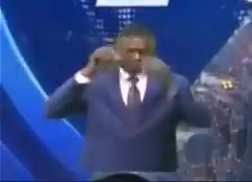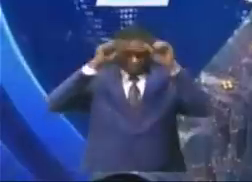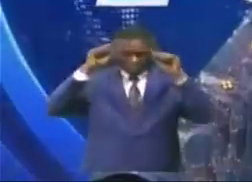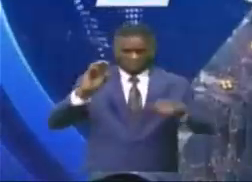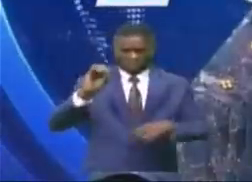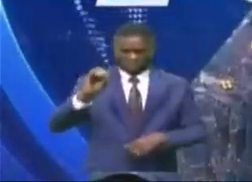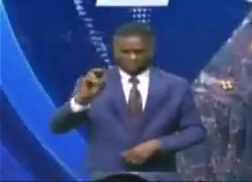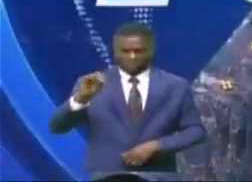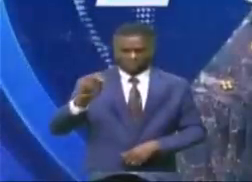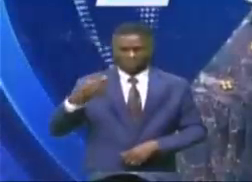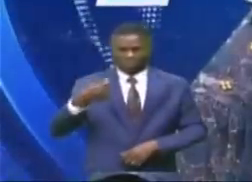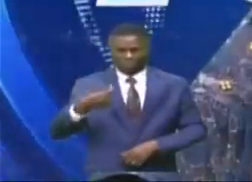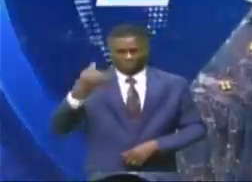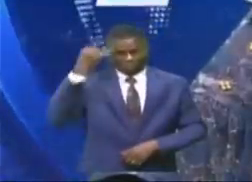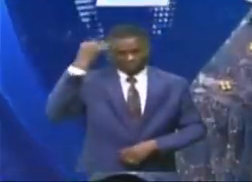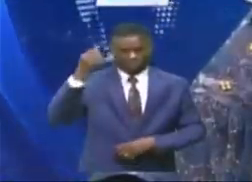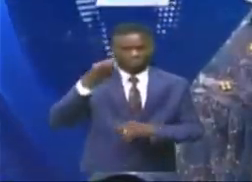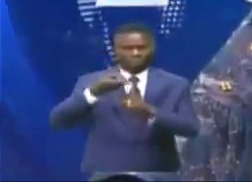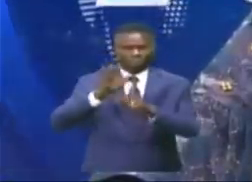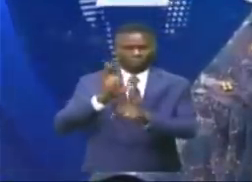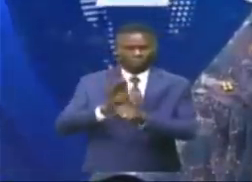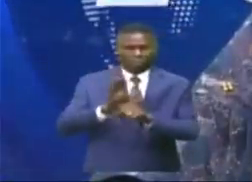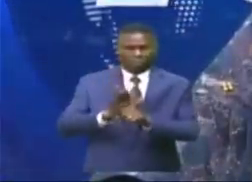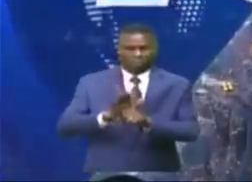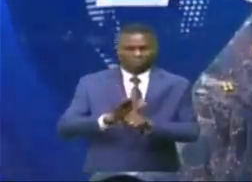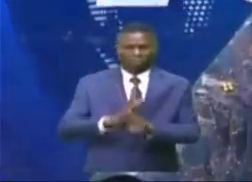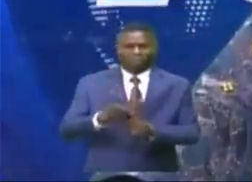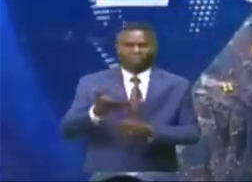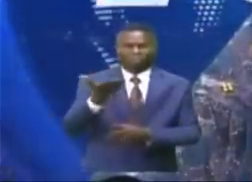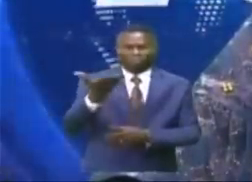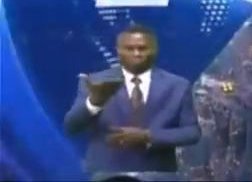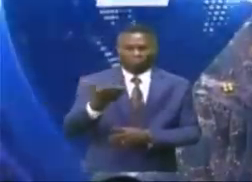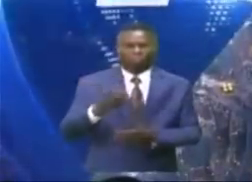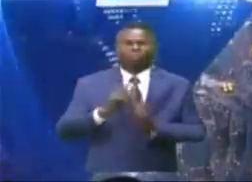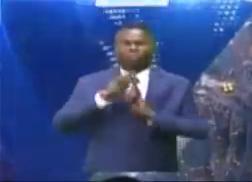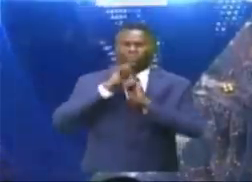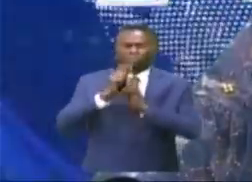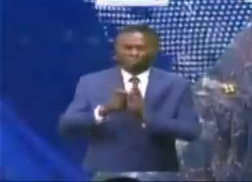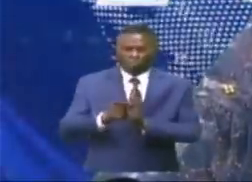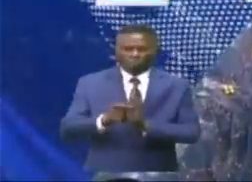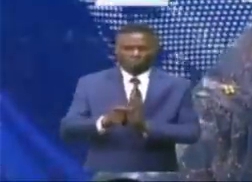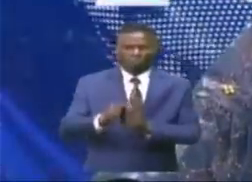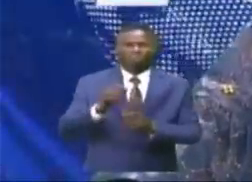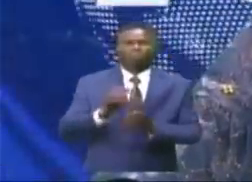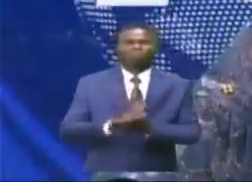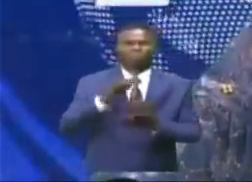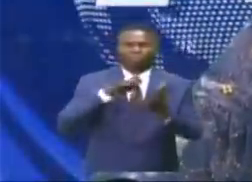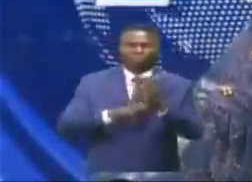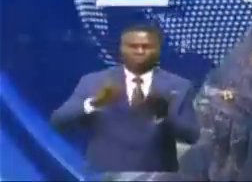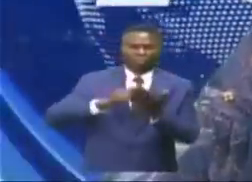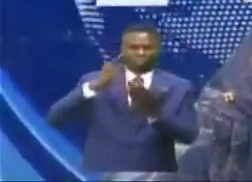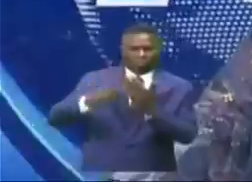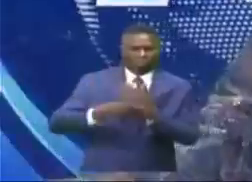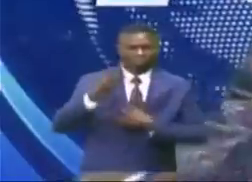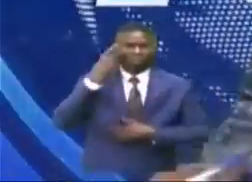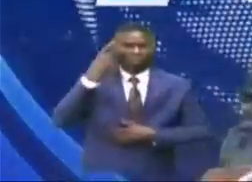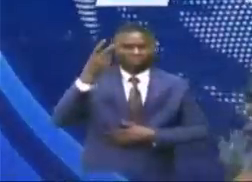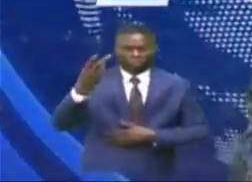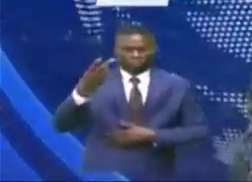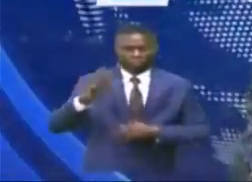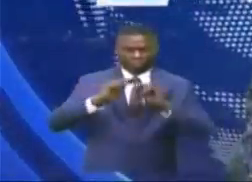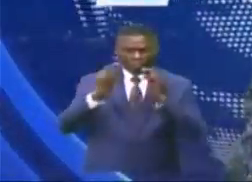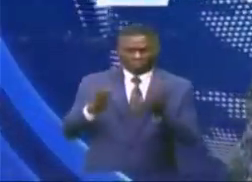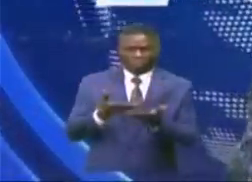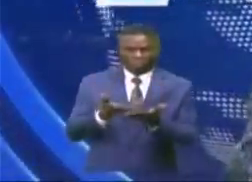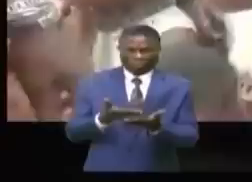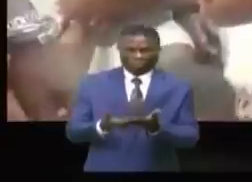l'NGD, Initiative Plurielle. Ce geste, Maître Kabeka, entre dans le cadre des offres sociales de cette structure.